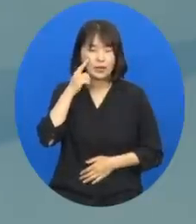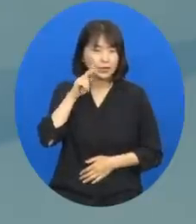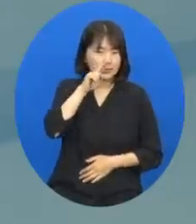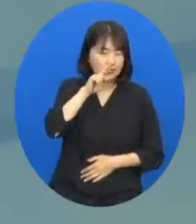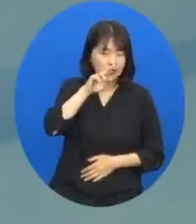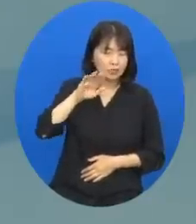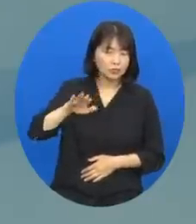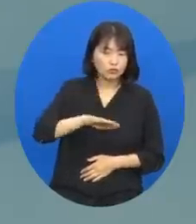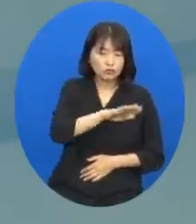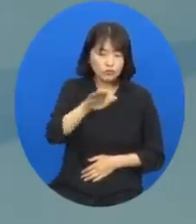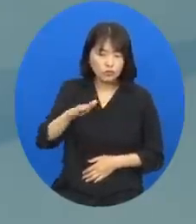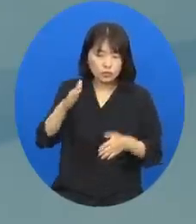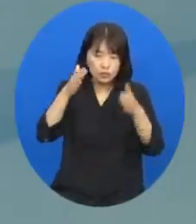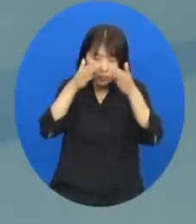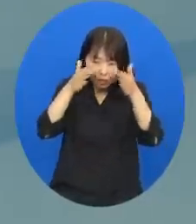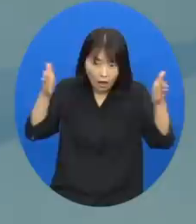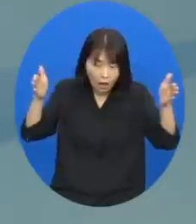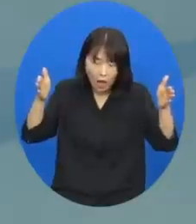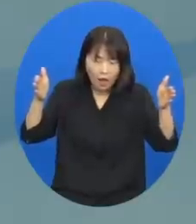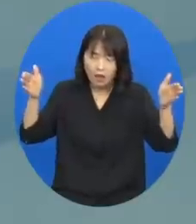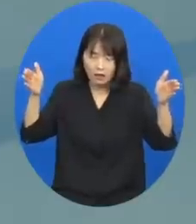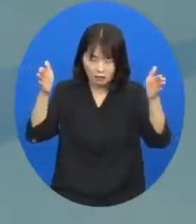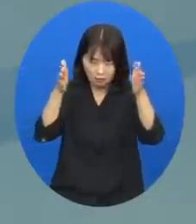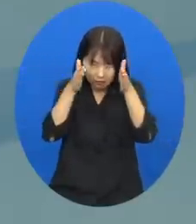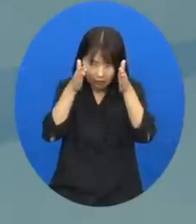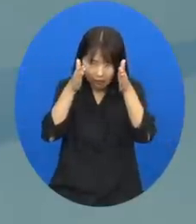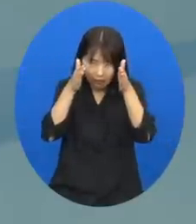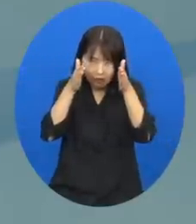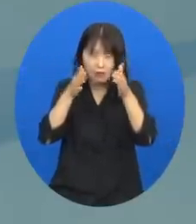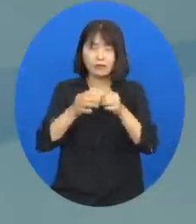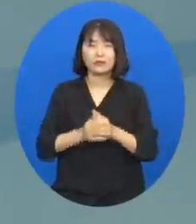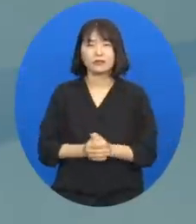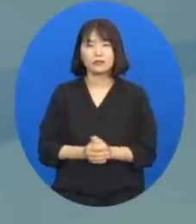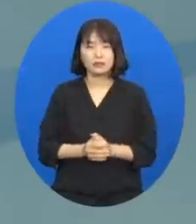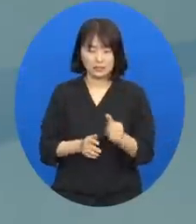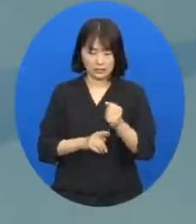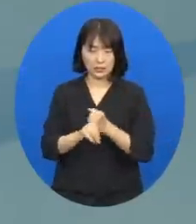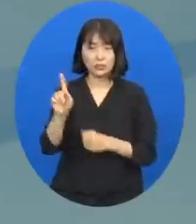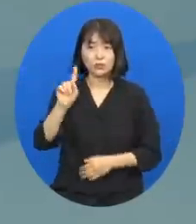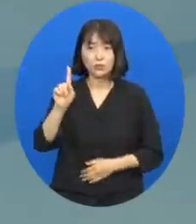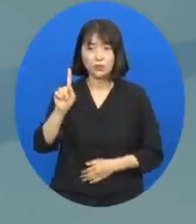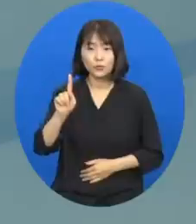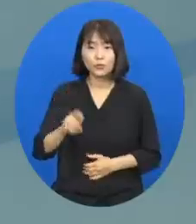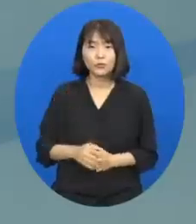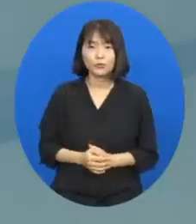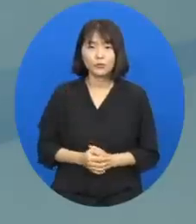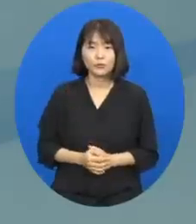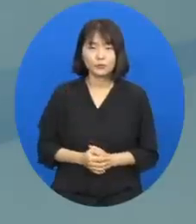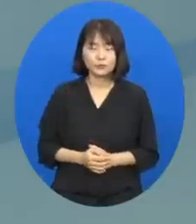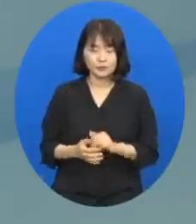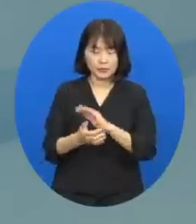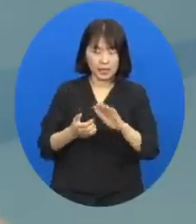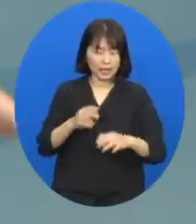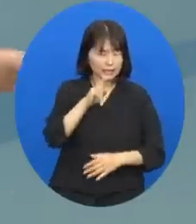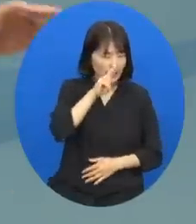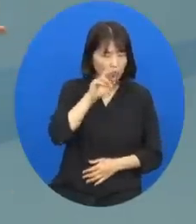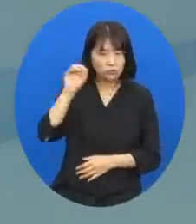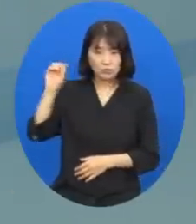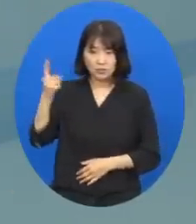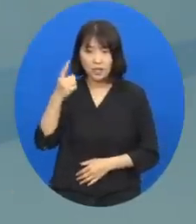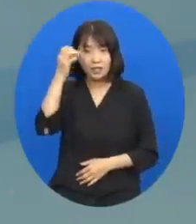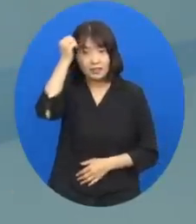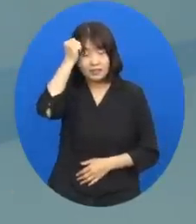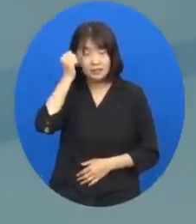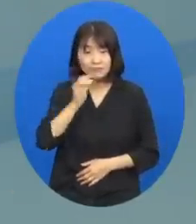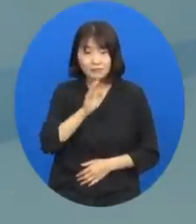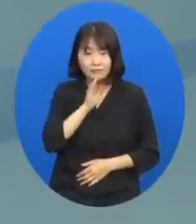만듭니다 이게 시기에 자 이게 이게 무슨 의미냐 아까 4월과 다윗 기억나시죠 지금 이스라엘은